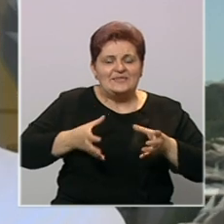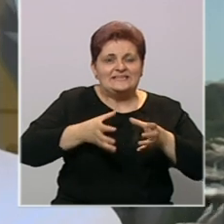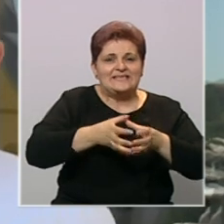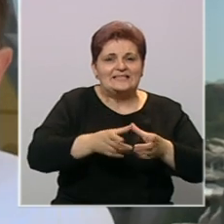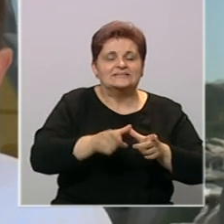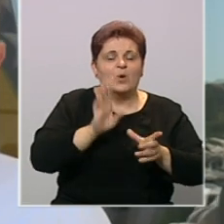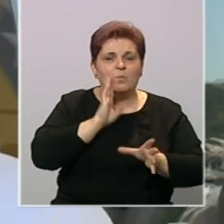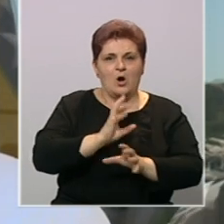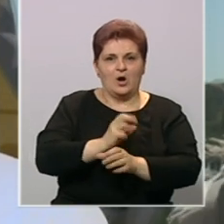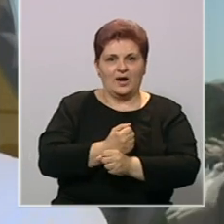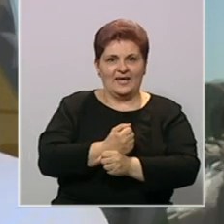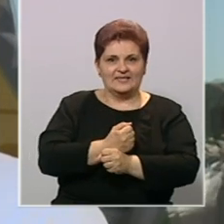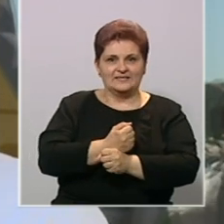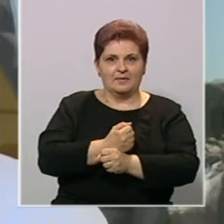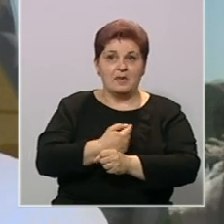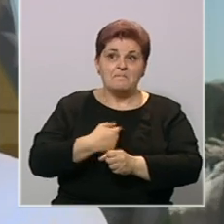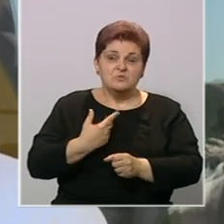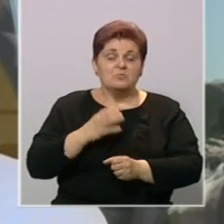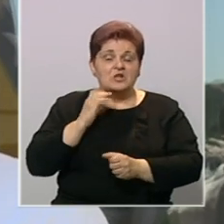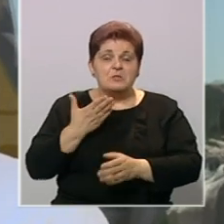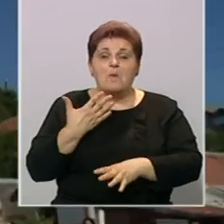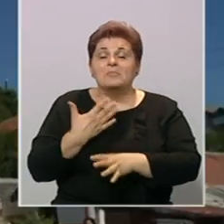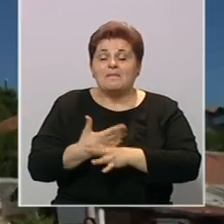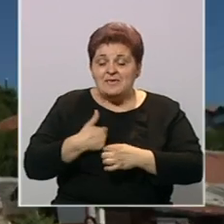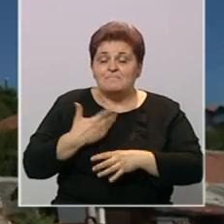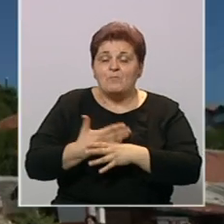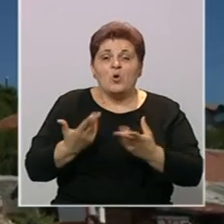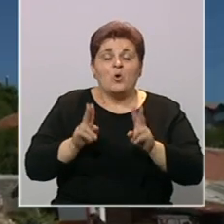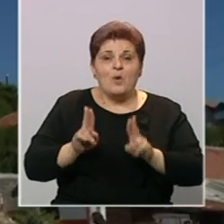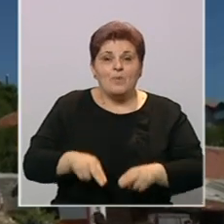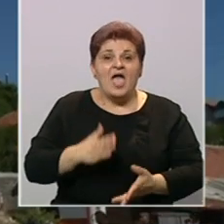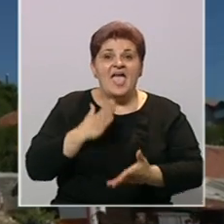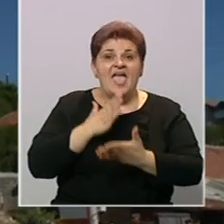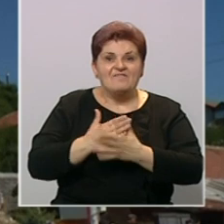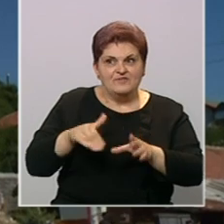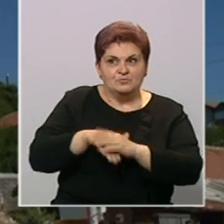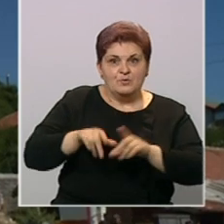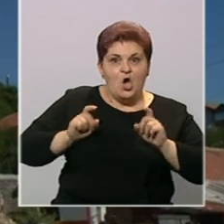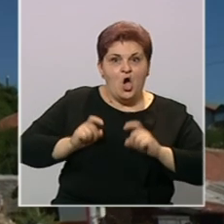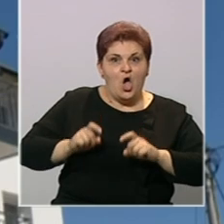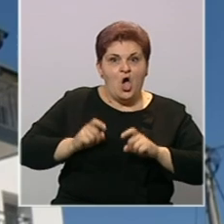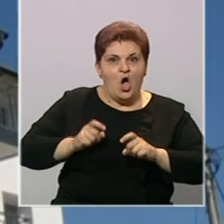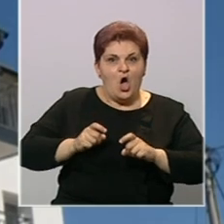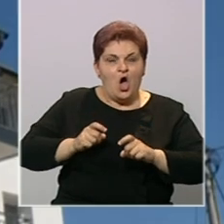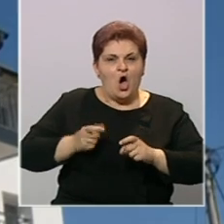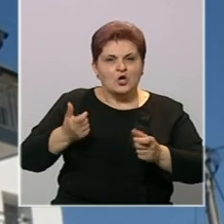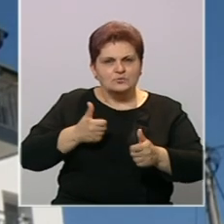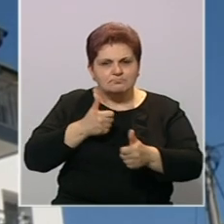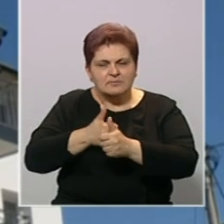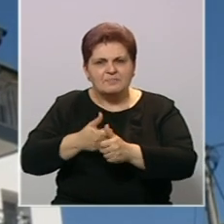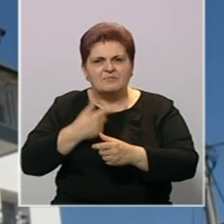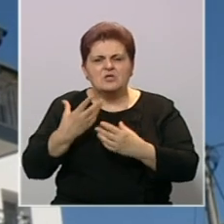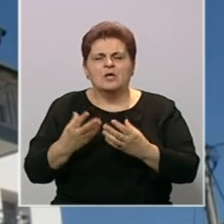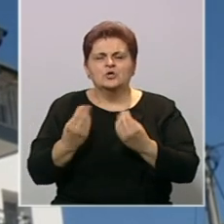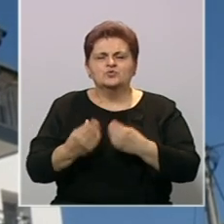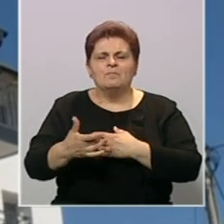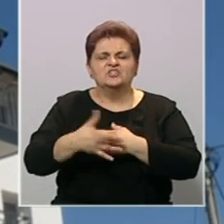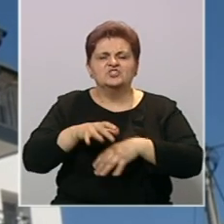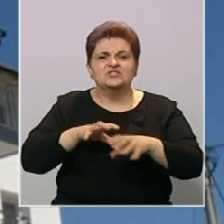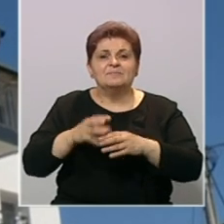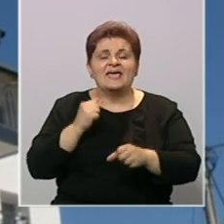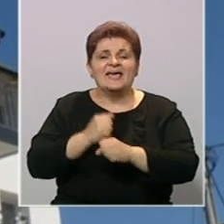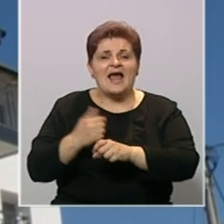Bosni i Hercegovini. Gledat ćemo da pomognemo koliko možemo. Već imamo uposlene romske medijatore koji zajedno sa socijalnim radnicima